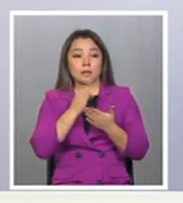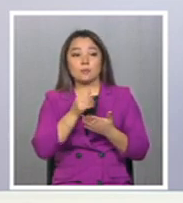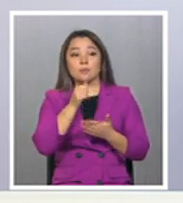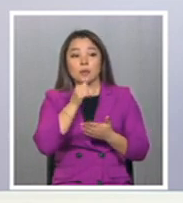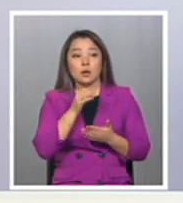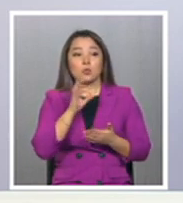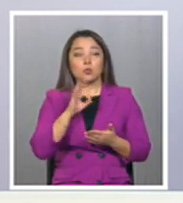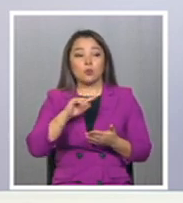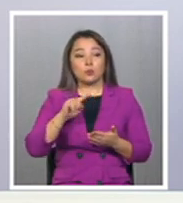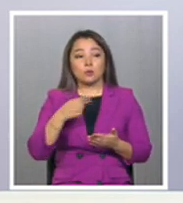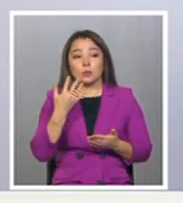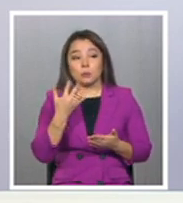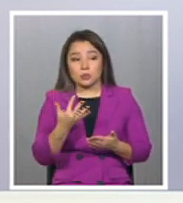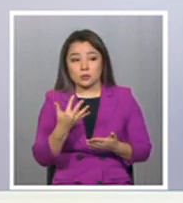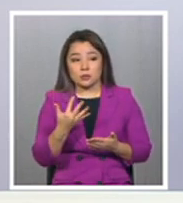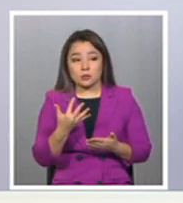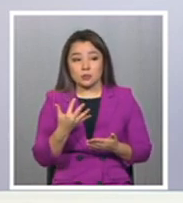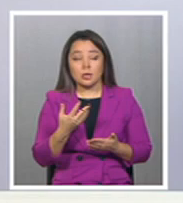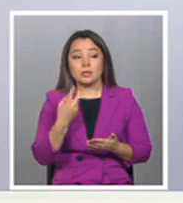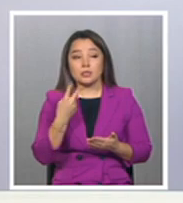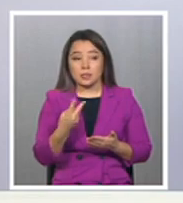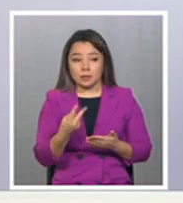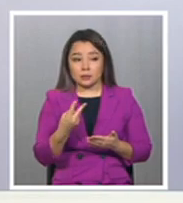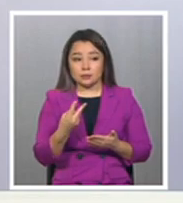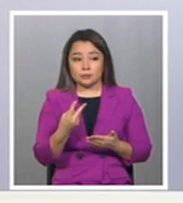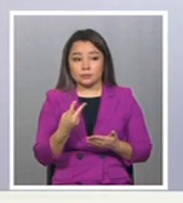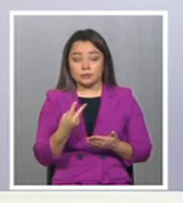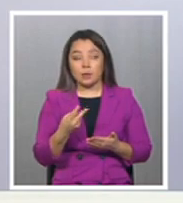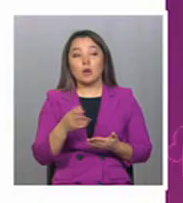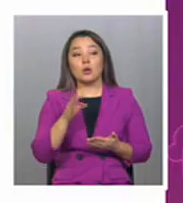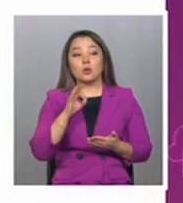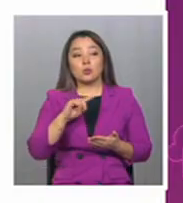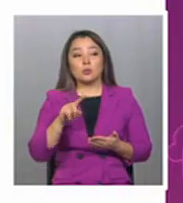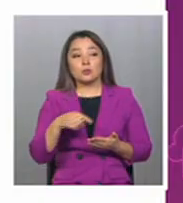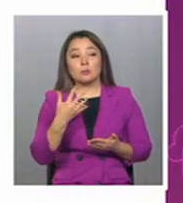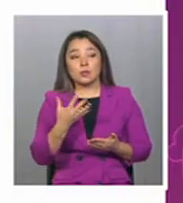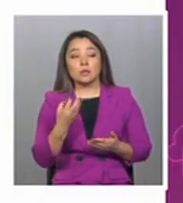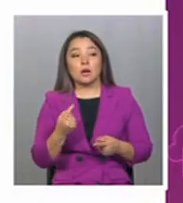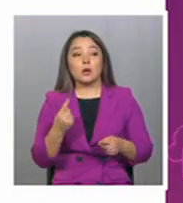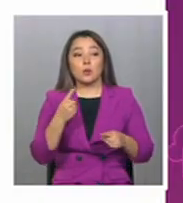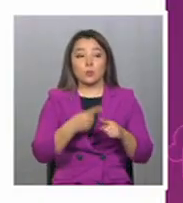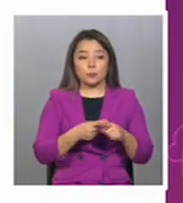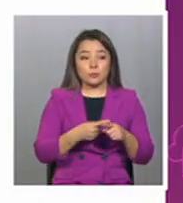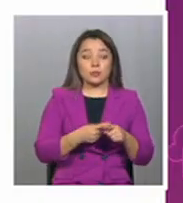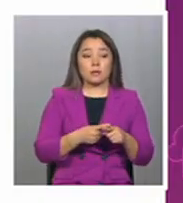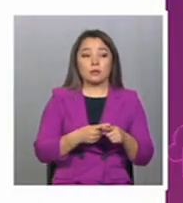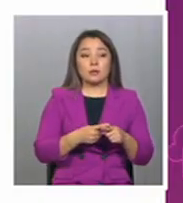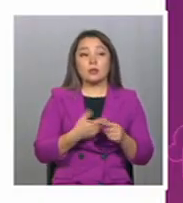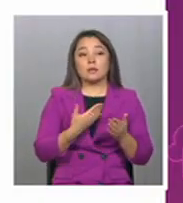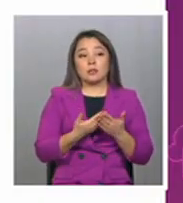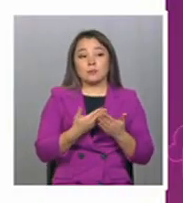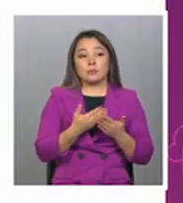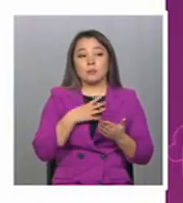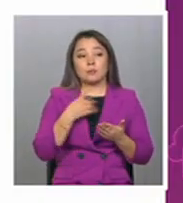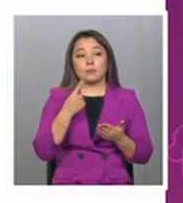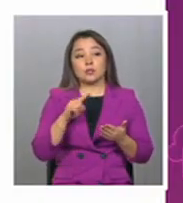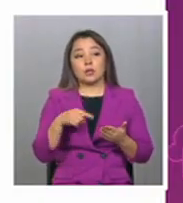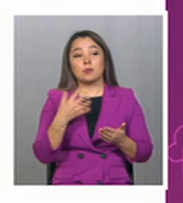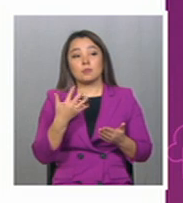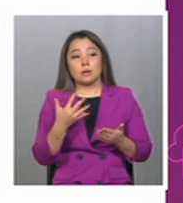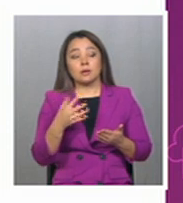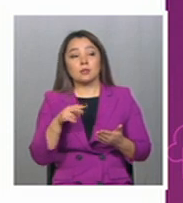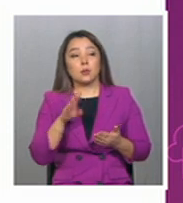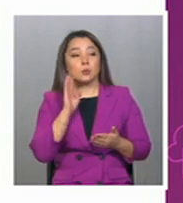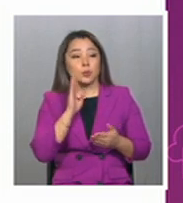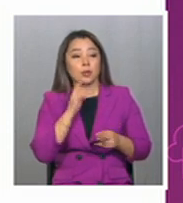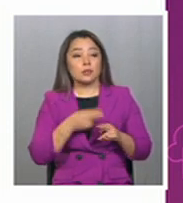Мінекей, 0.5-ті қосақ қанша болады? 2 болады. Бұл балалар былай сияқты. Мысалы, 1,5 литр суға